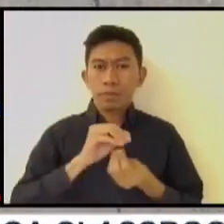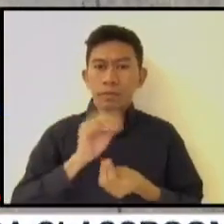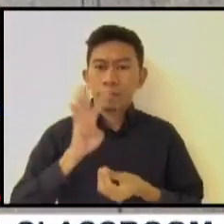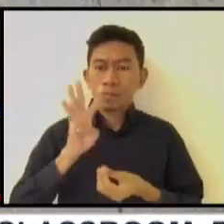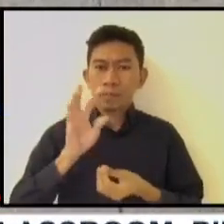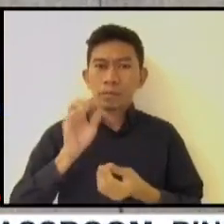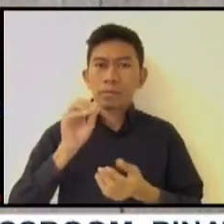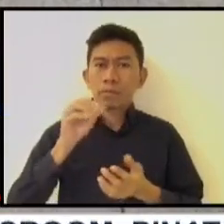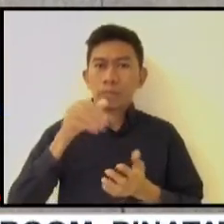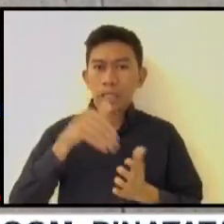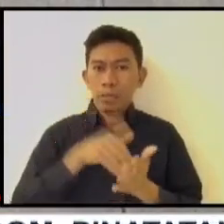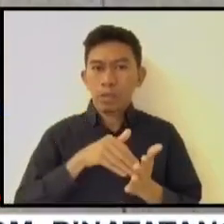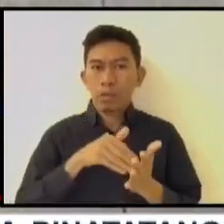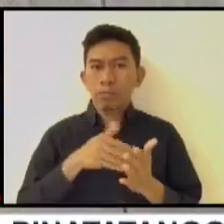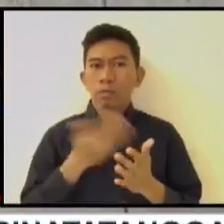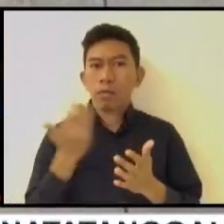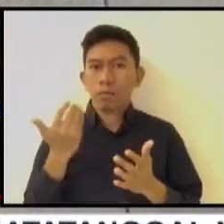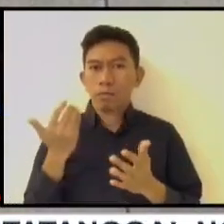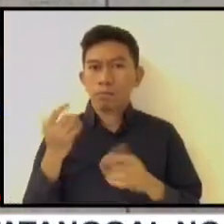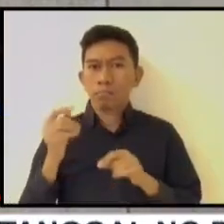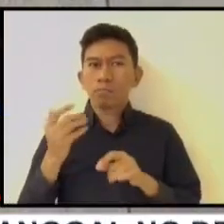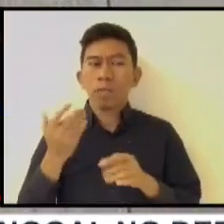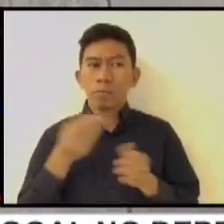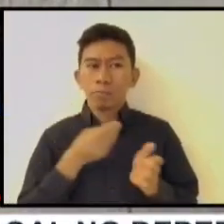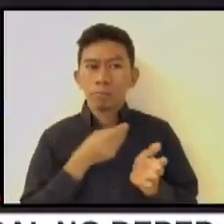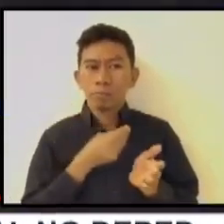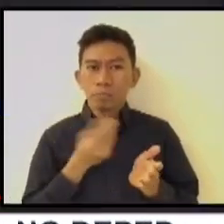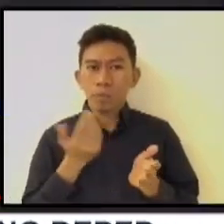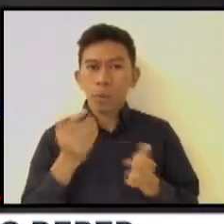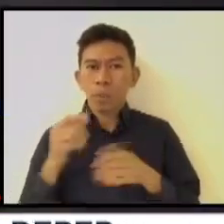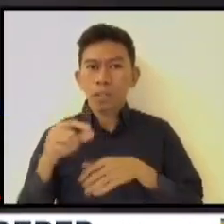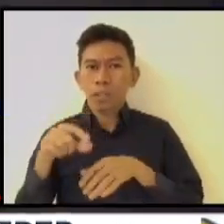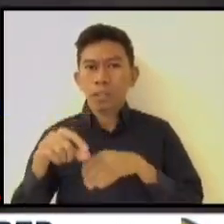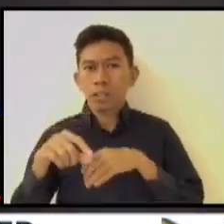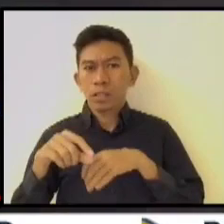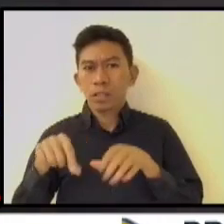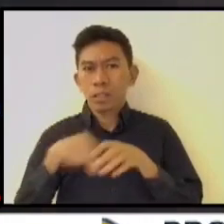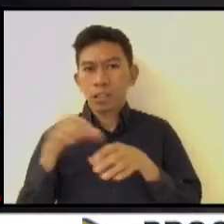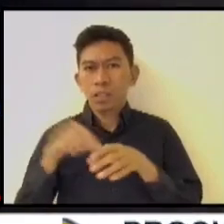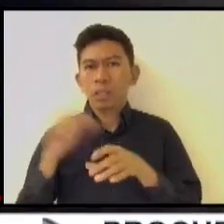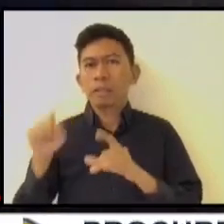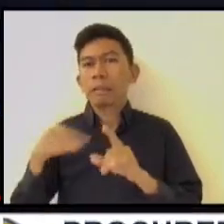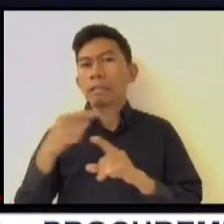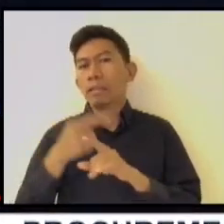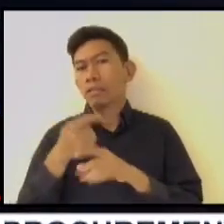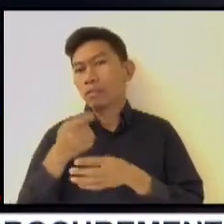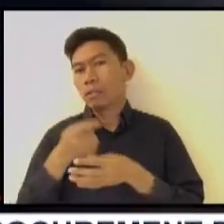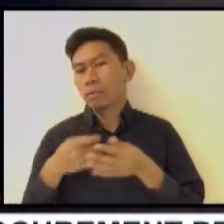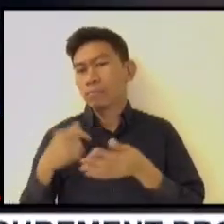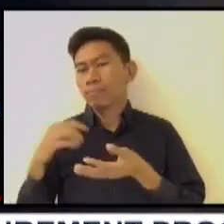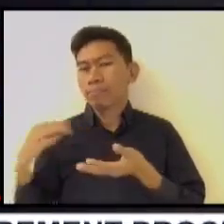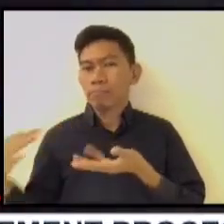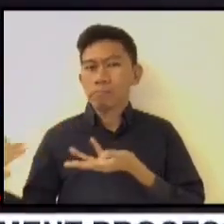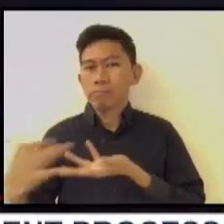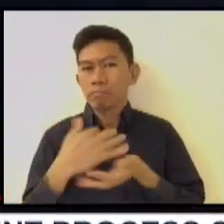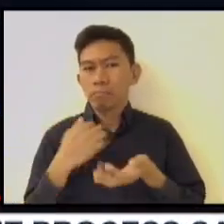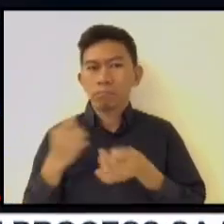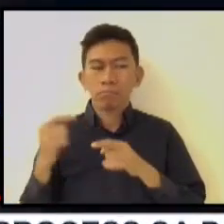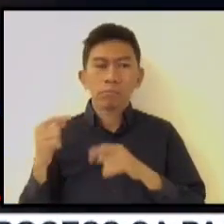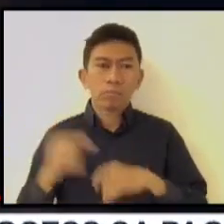halaga ng groceries at tools ang nalimas ng kawatan. Ayon sa inisyal na investigasyon ng Pandakan Police